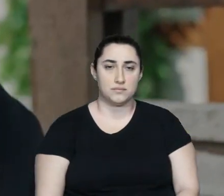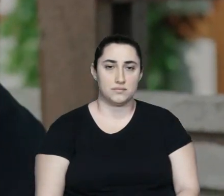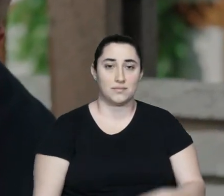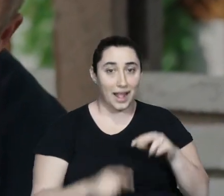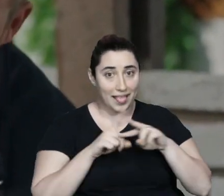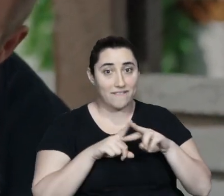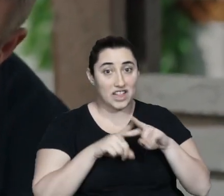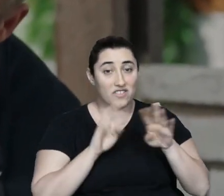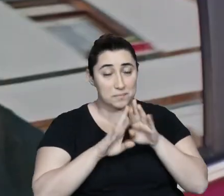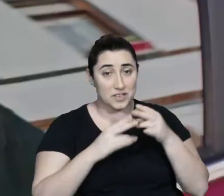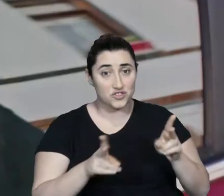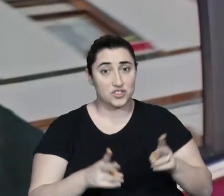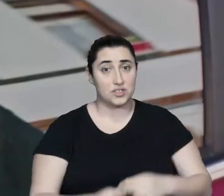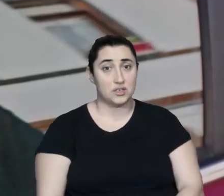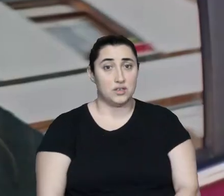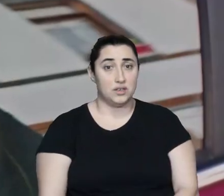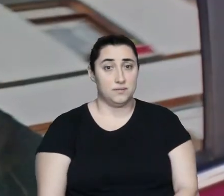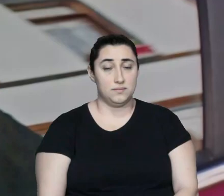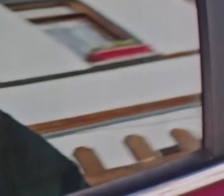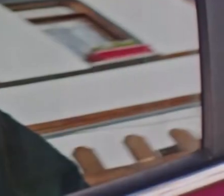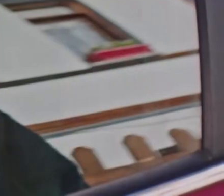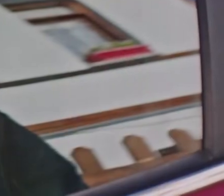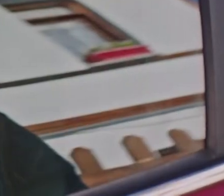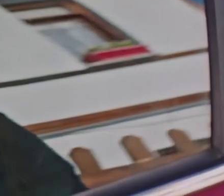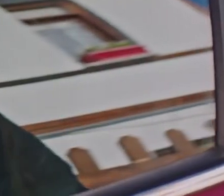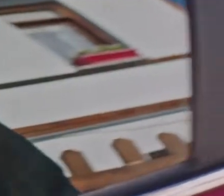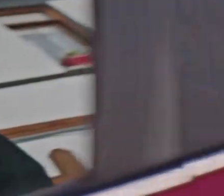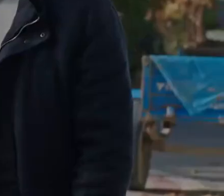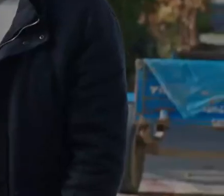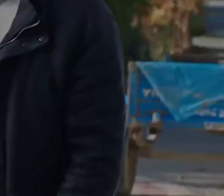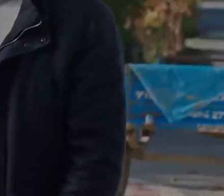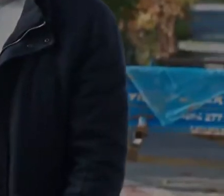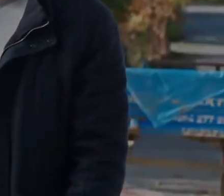almış. Tuğba'yla ciddi gözlerle izliyorlar.